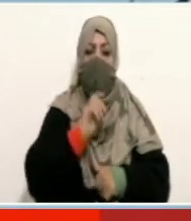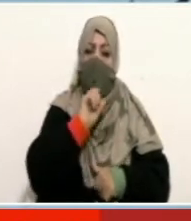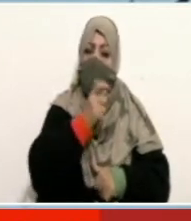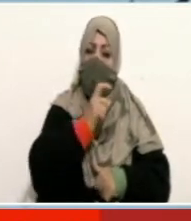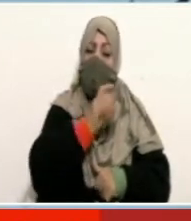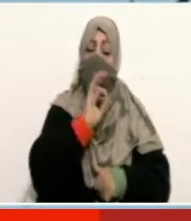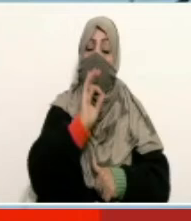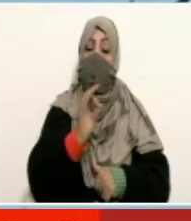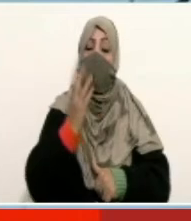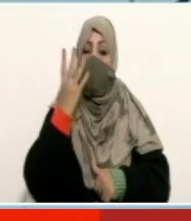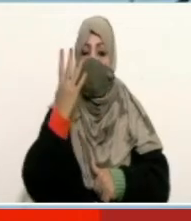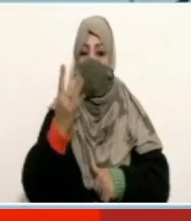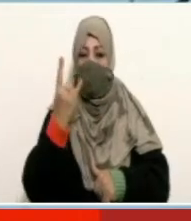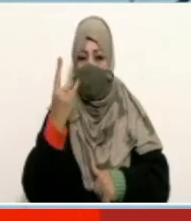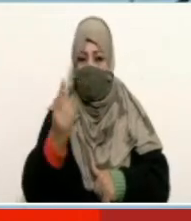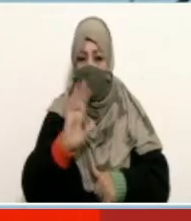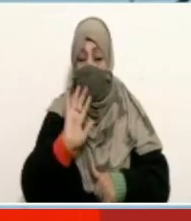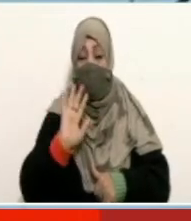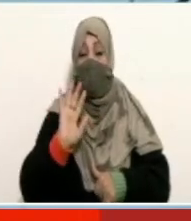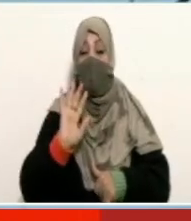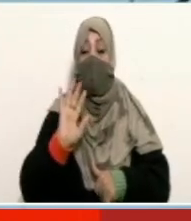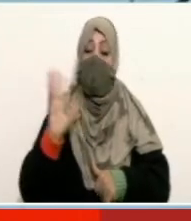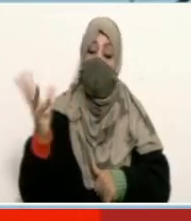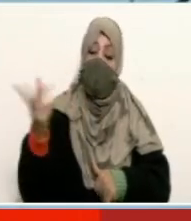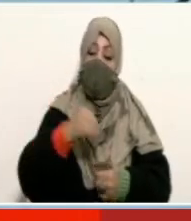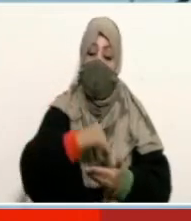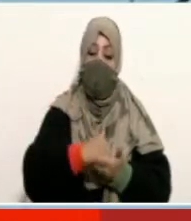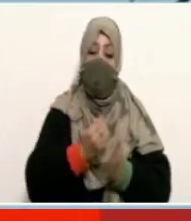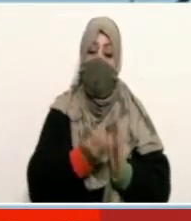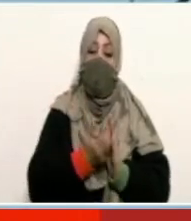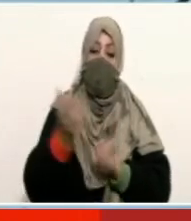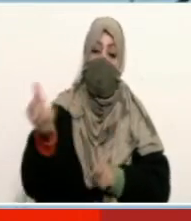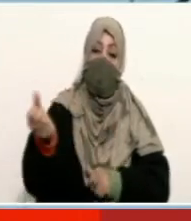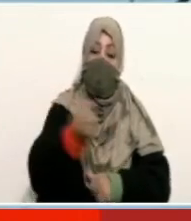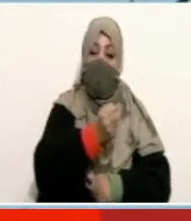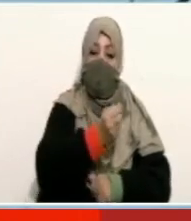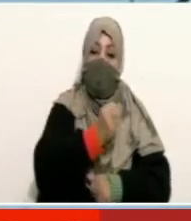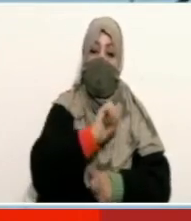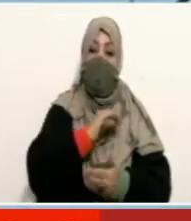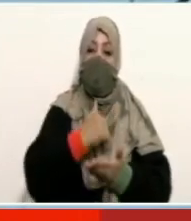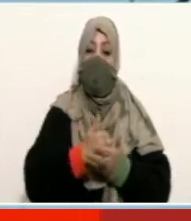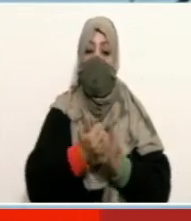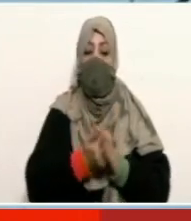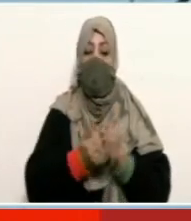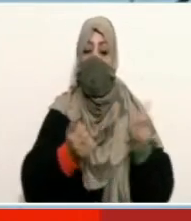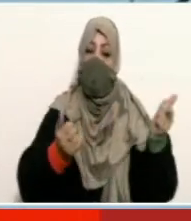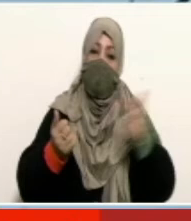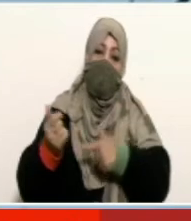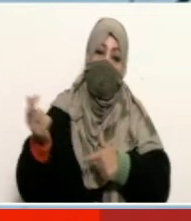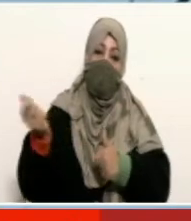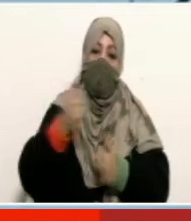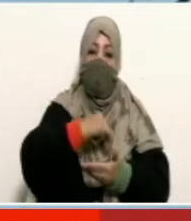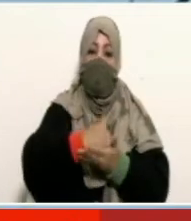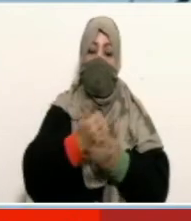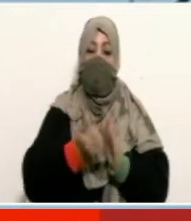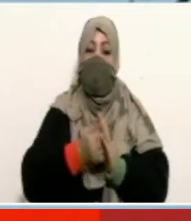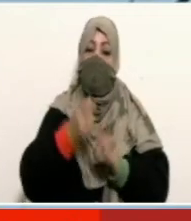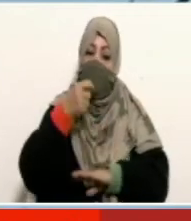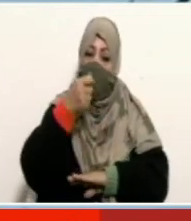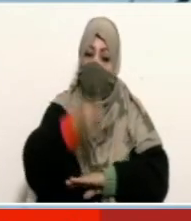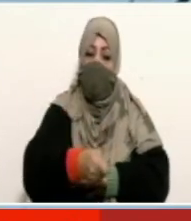ترثه، كذلك هو يرثها إن ماتت قبله، للصداقة أيضا له أحكام، يتنصف